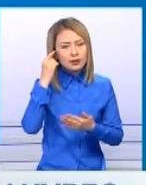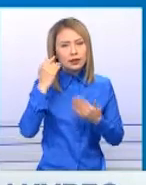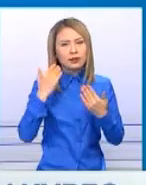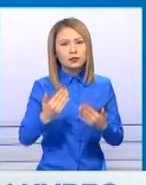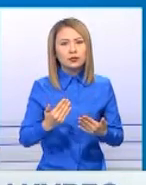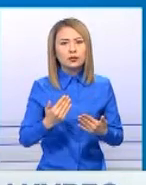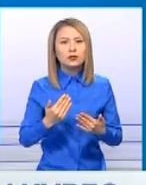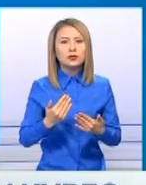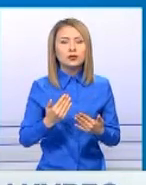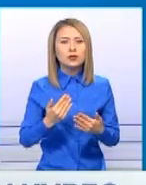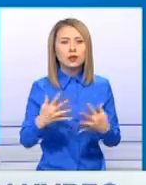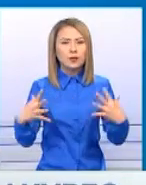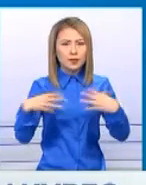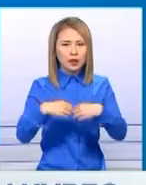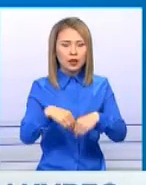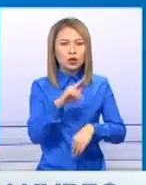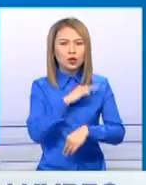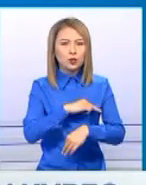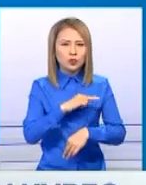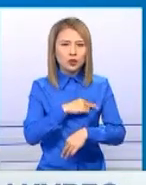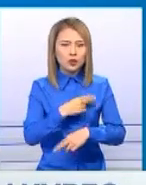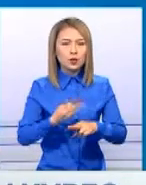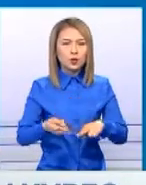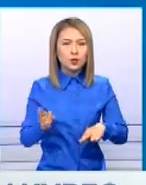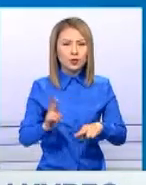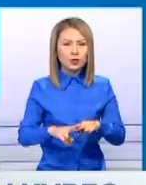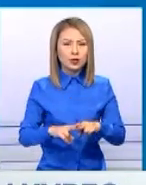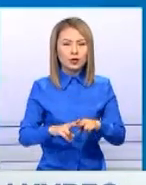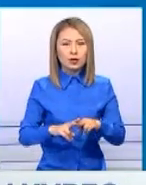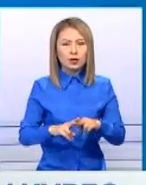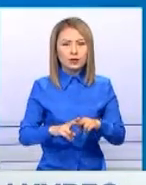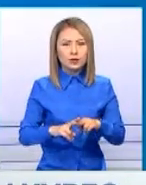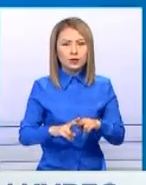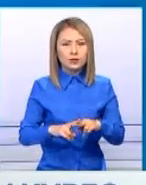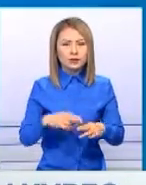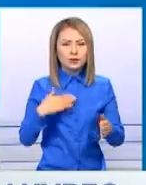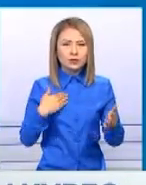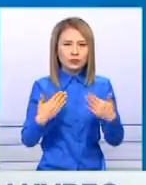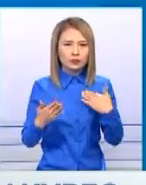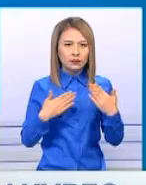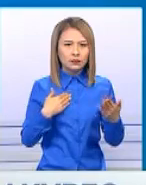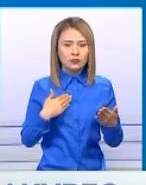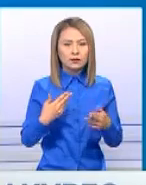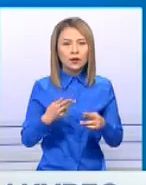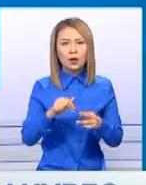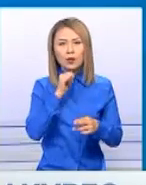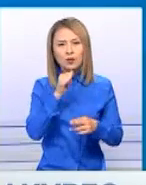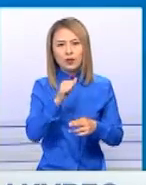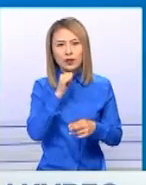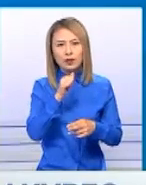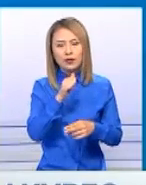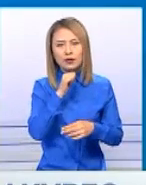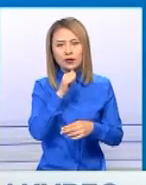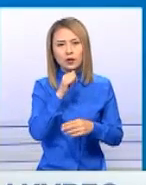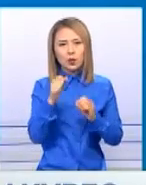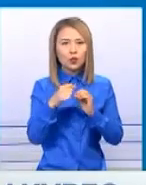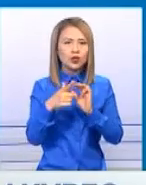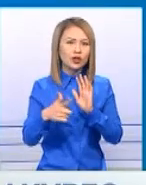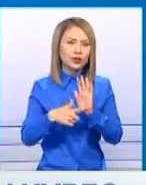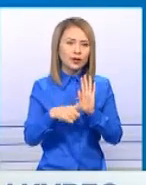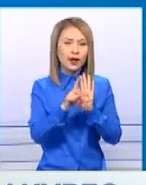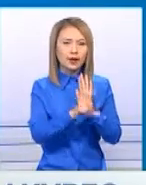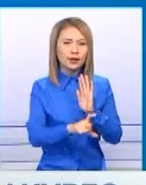Қырғызстанның әріптестерімен бірге жұмыс істелінген. Біз Қарағандының ішінде и Қостанайда 17